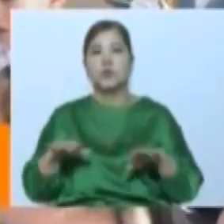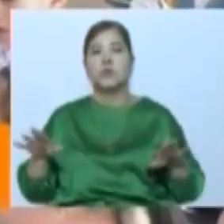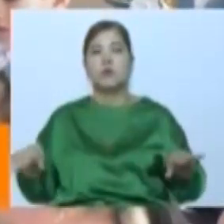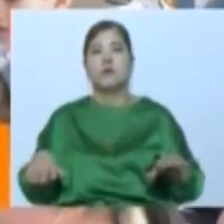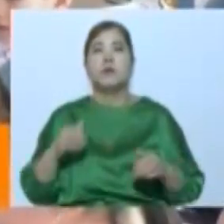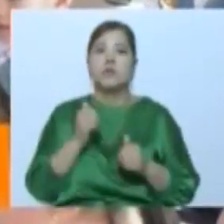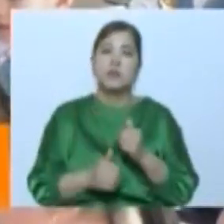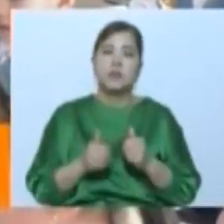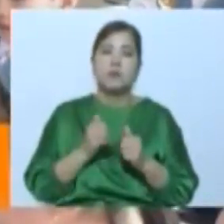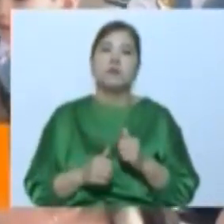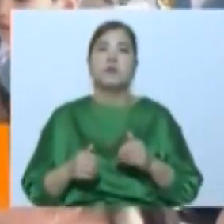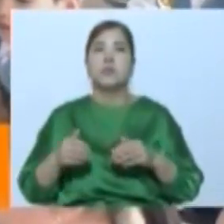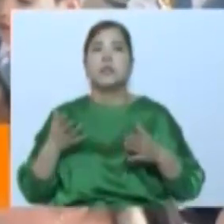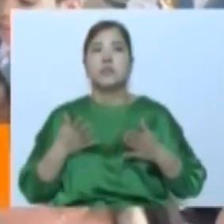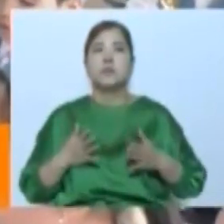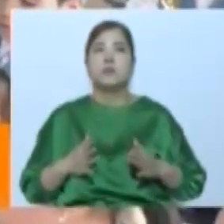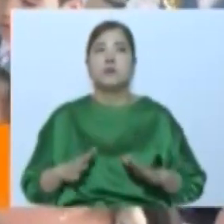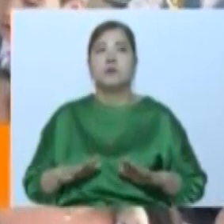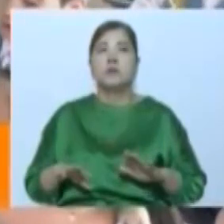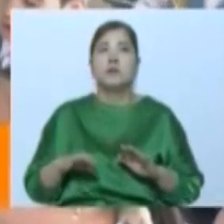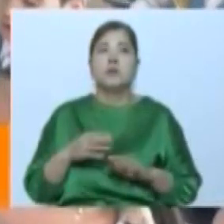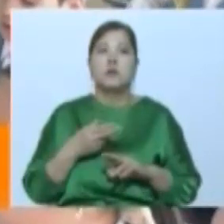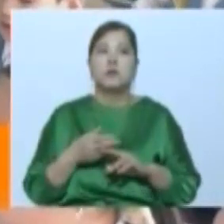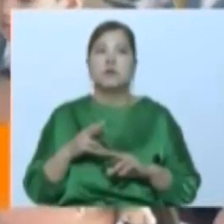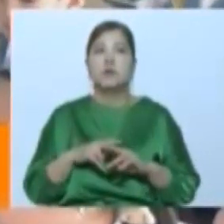красочных коке и вышитых узорами